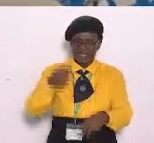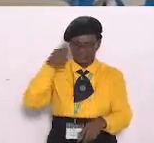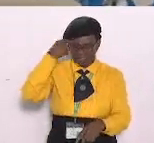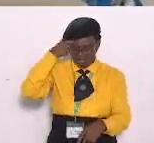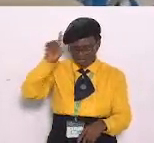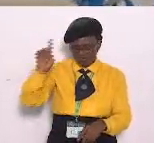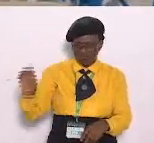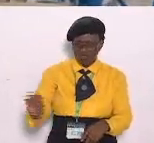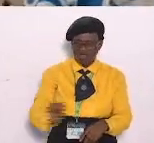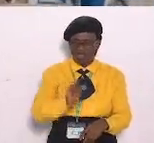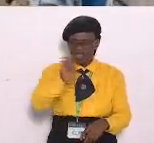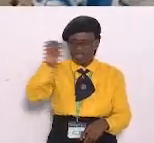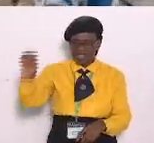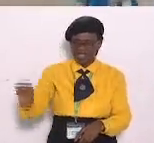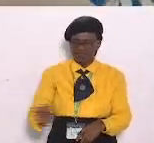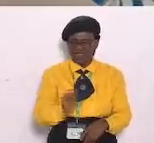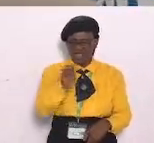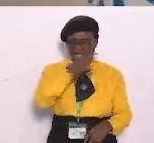miséricorde